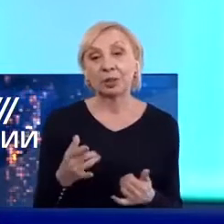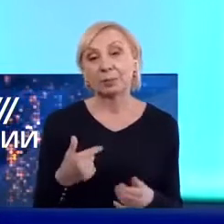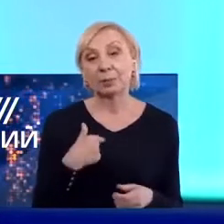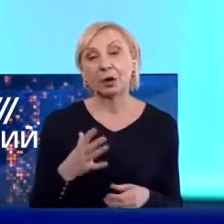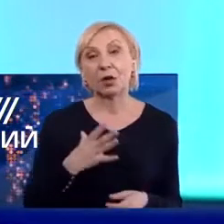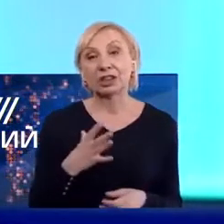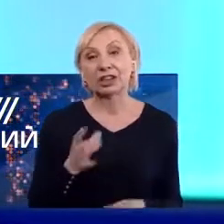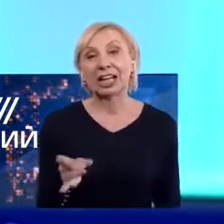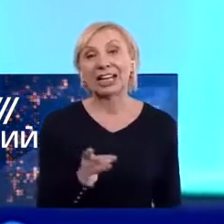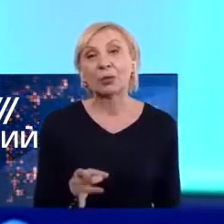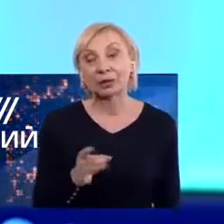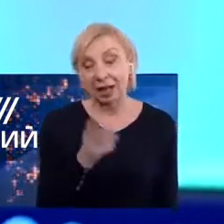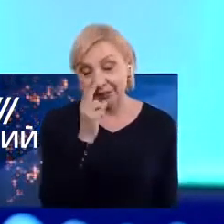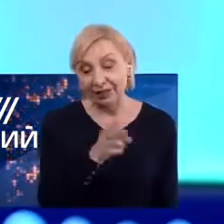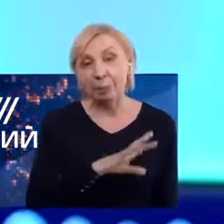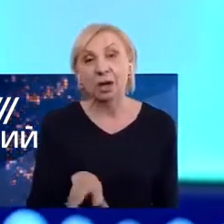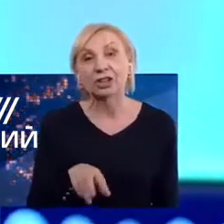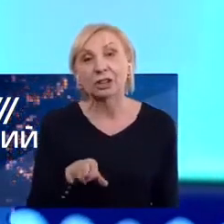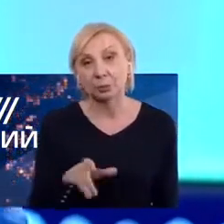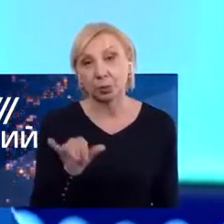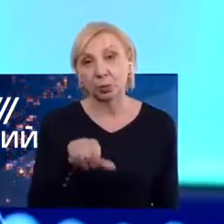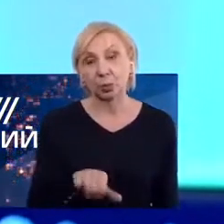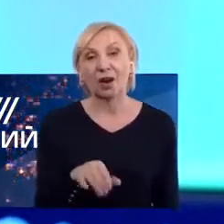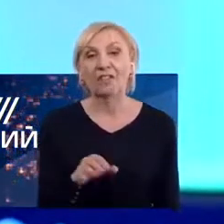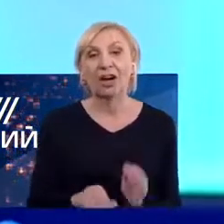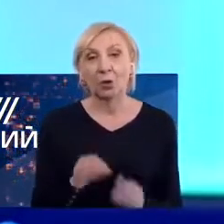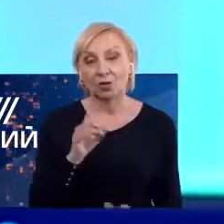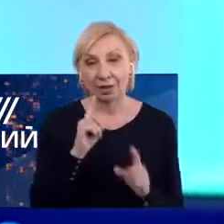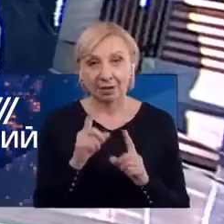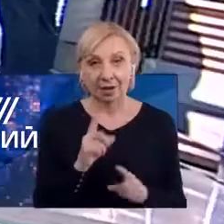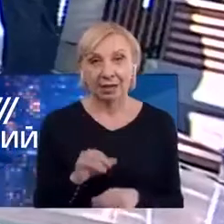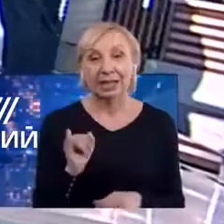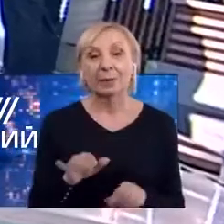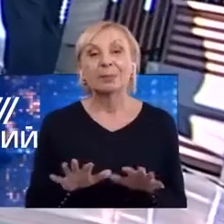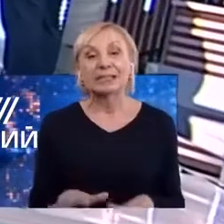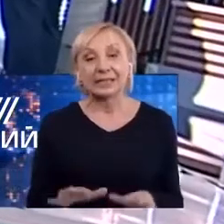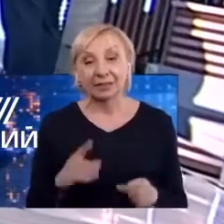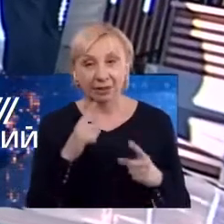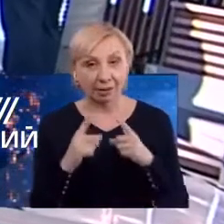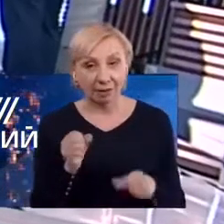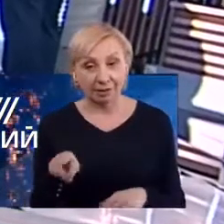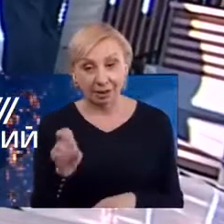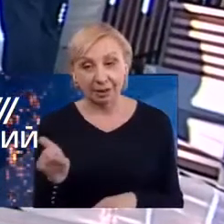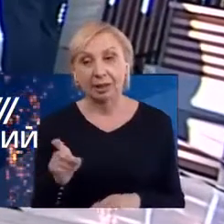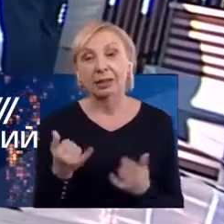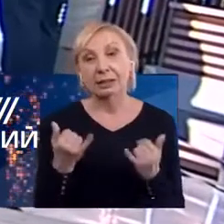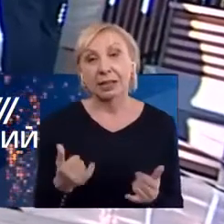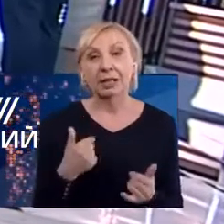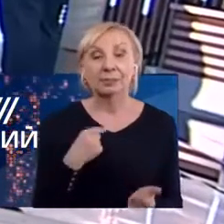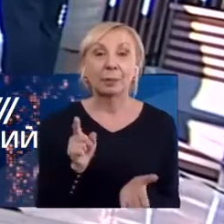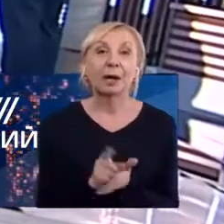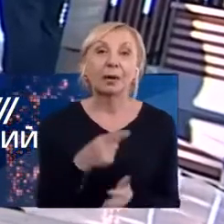колишніх регіоналів не бачили не тільки в Верховній Раді, а й в місцевих радах. Відповідно, зараз ми маємо